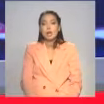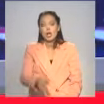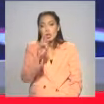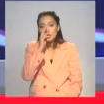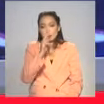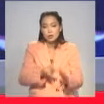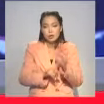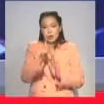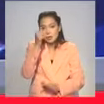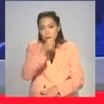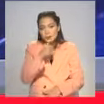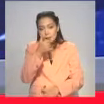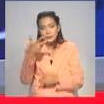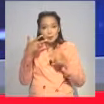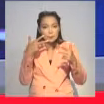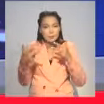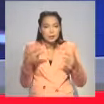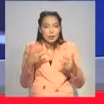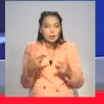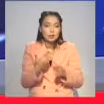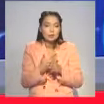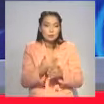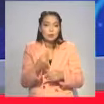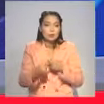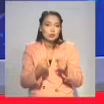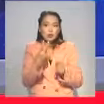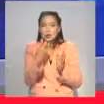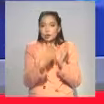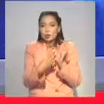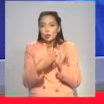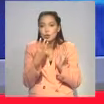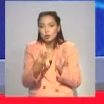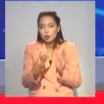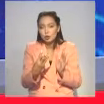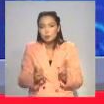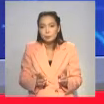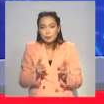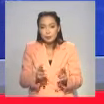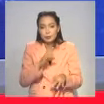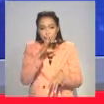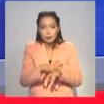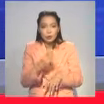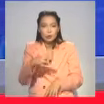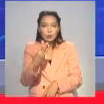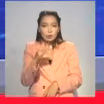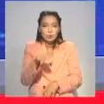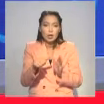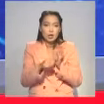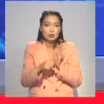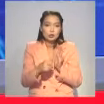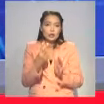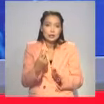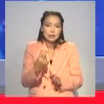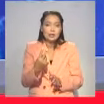Шымкентте жыл басынан бері бейнебақылау камераларының көмегімен 293 қылмыс ашылып, 33602 әкімшілік құқық